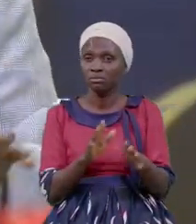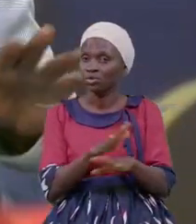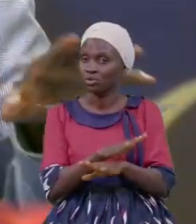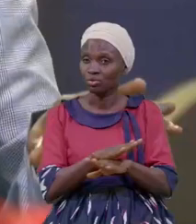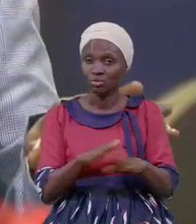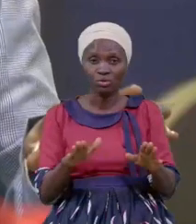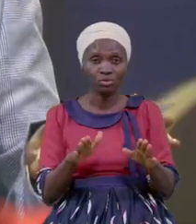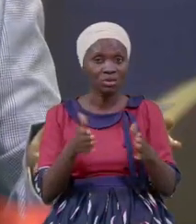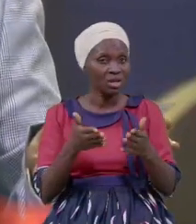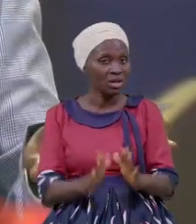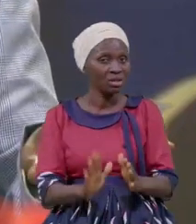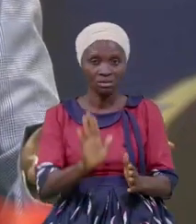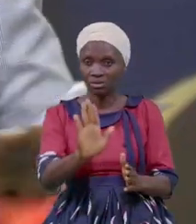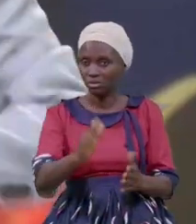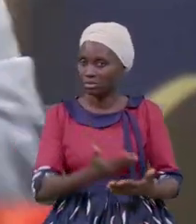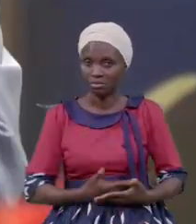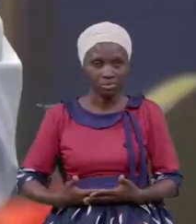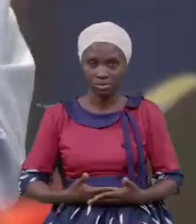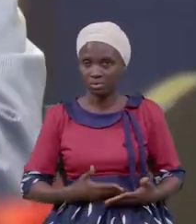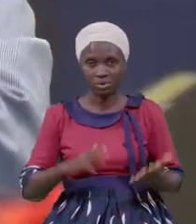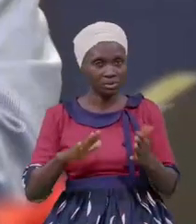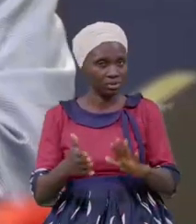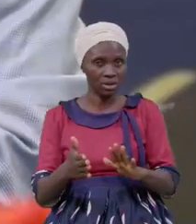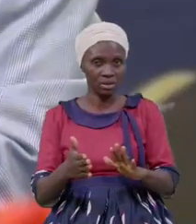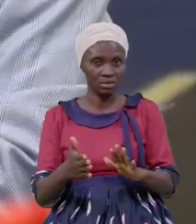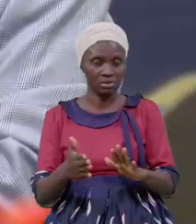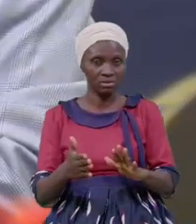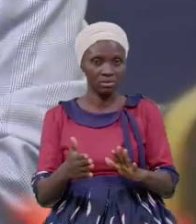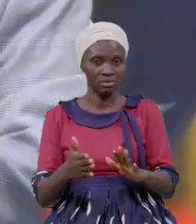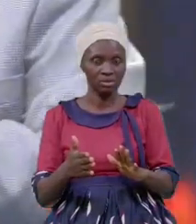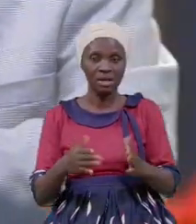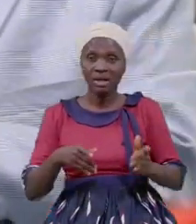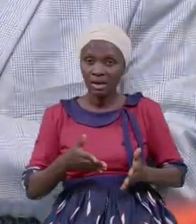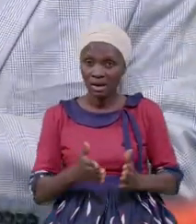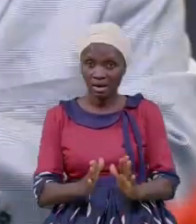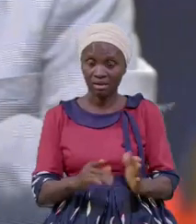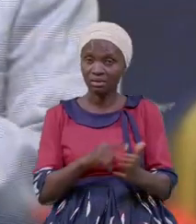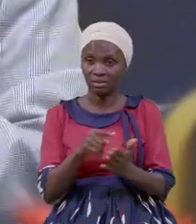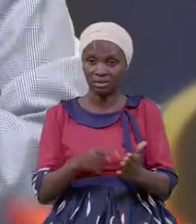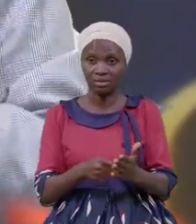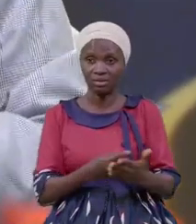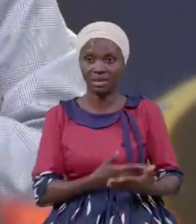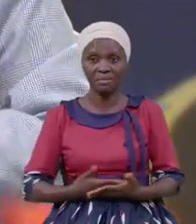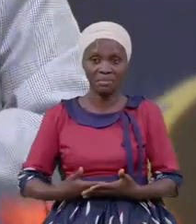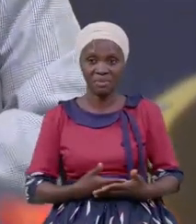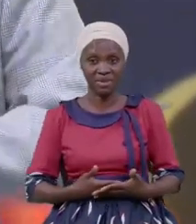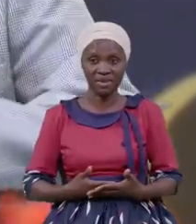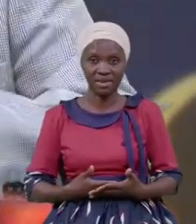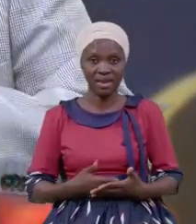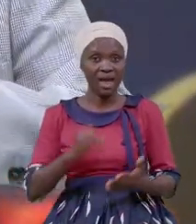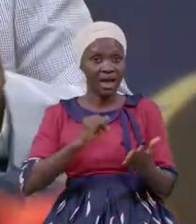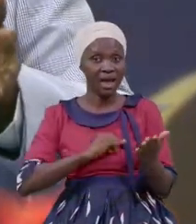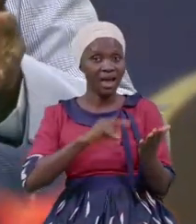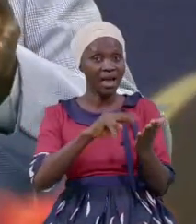changement ne laissez pas mourir le bébé que ce bébé je veux